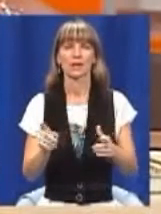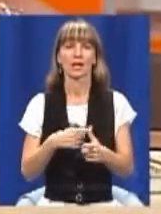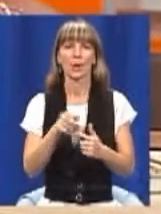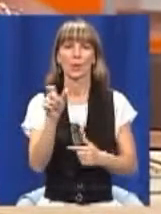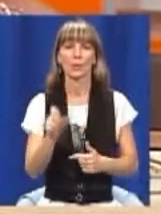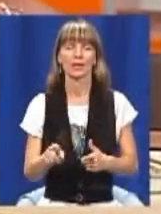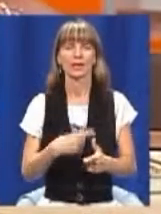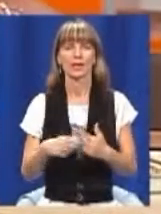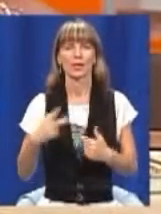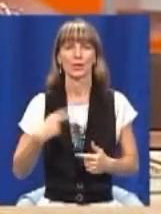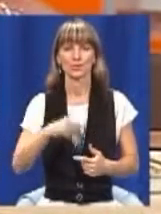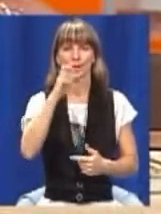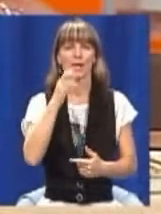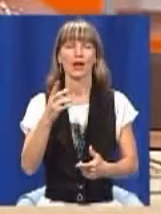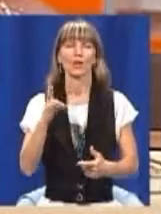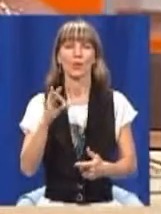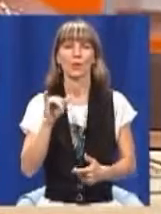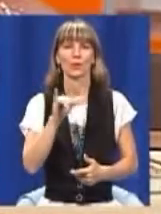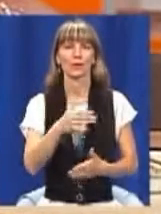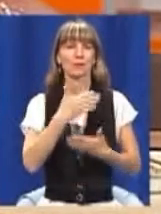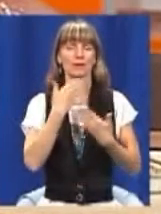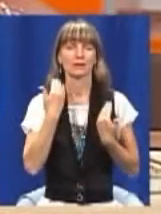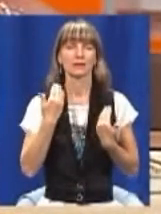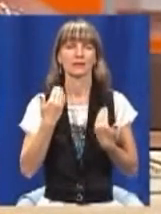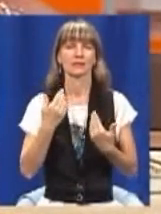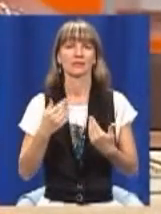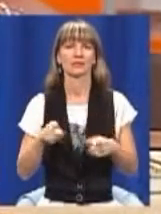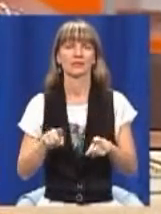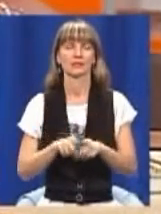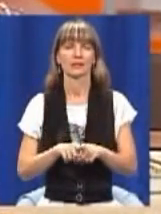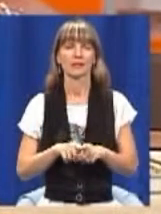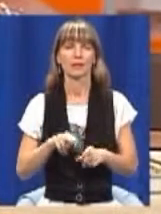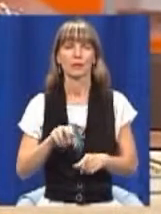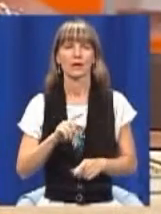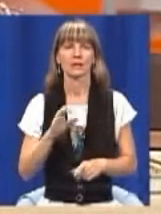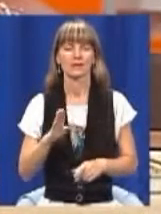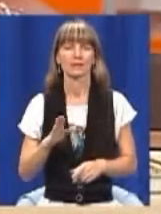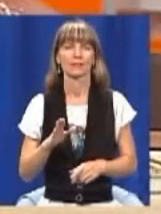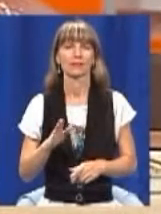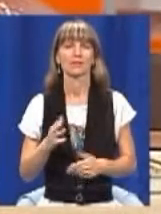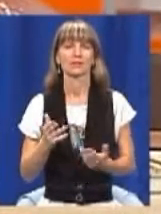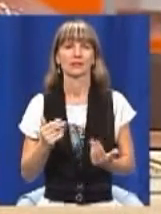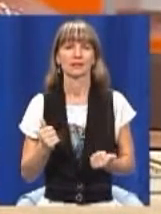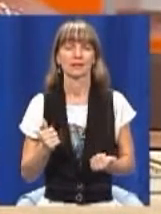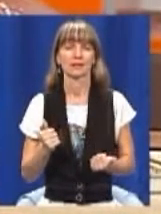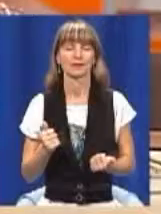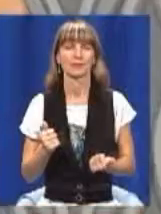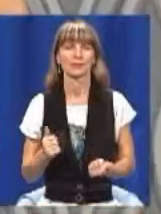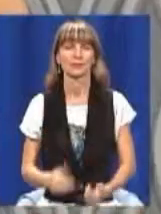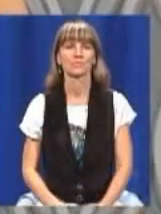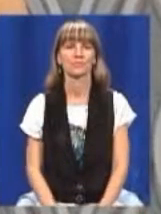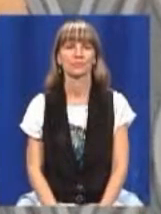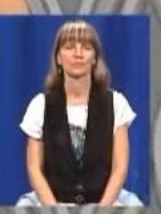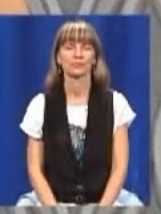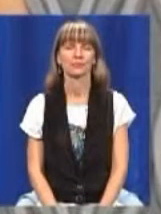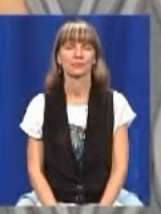якась принцеса, але в тебе немає пазлів з нею. Хотіла б такі собі пазли? Севера Вторгай. Отак от навіть, да? Ну от,